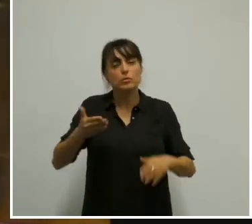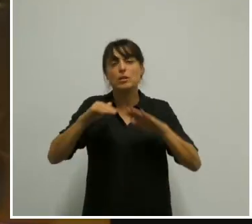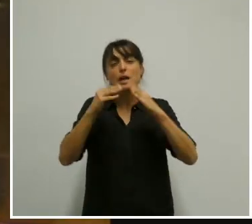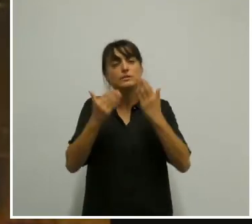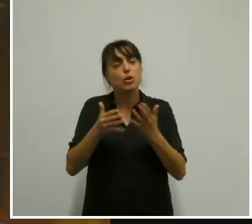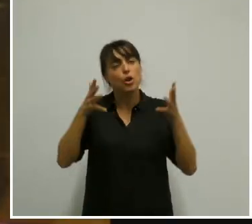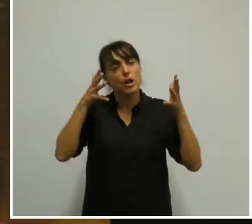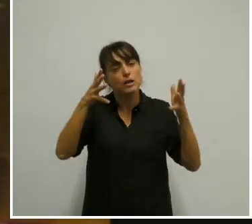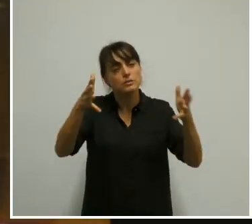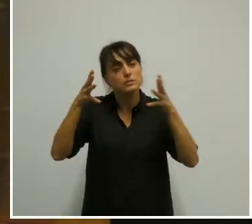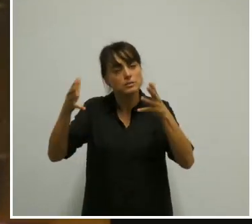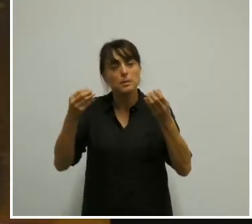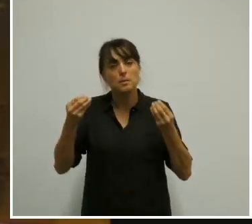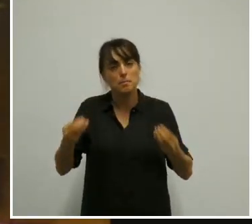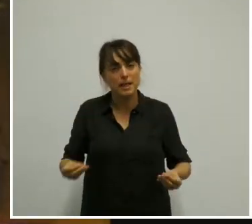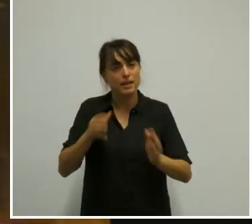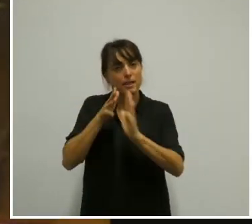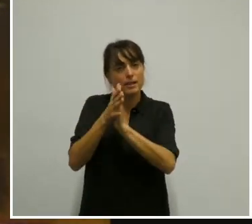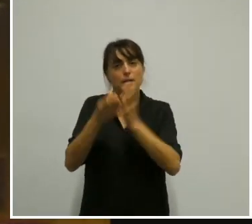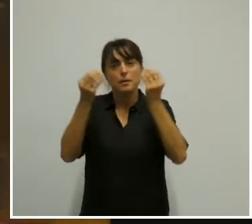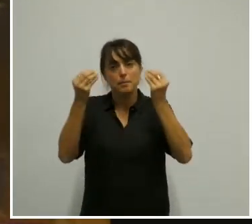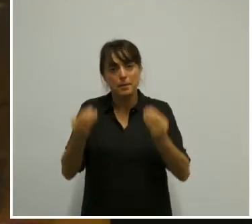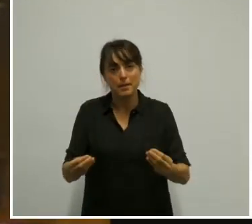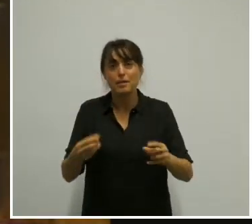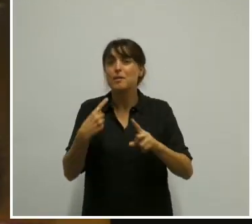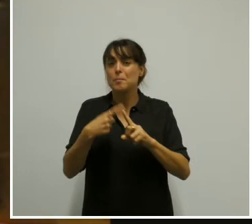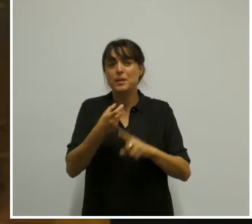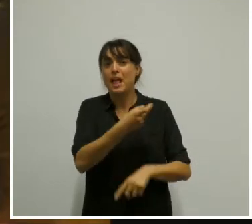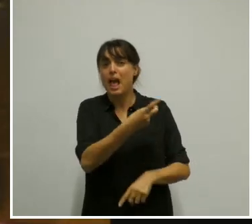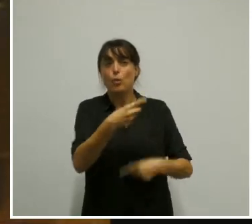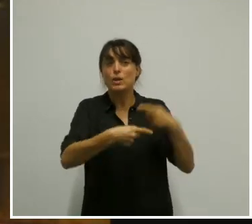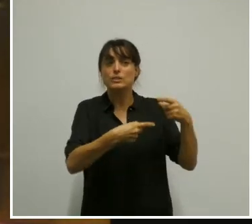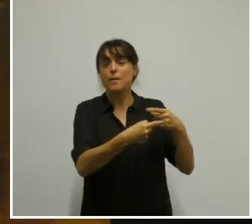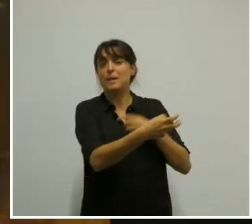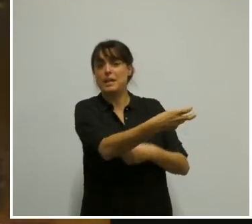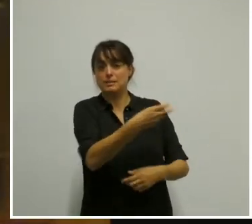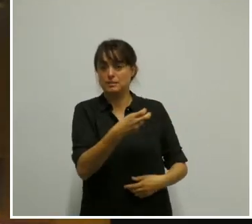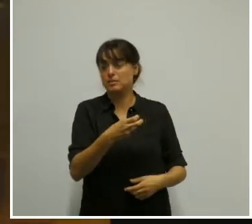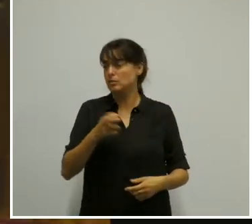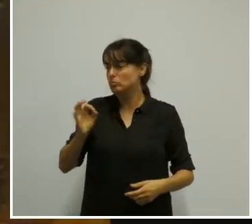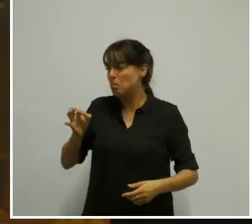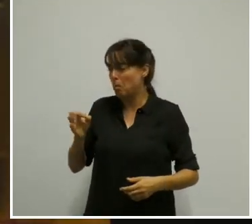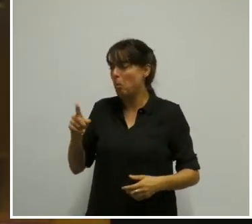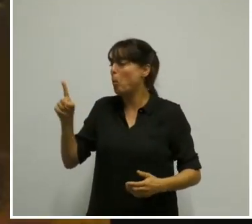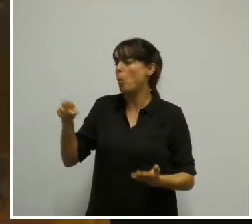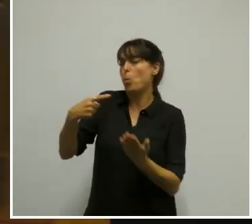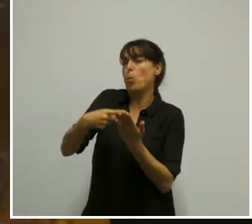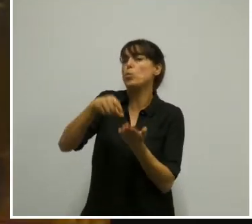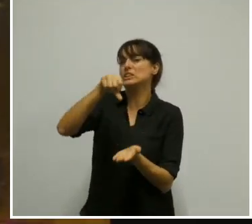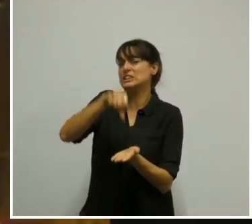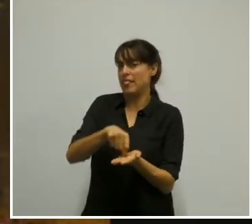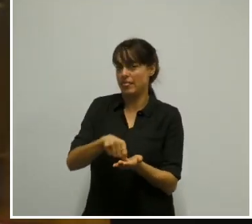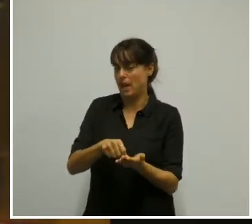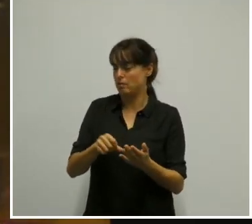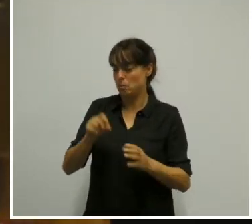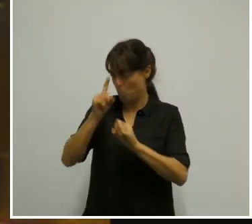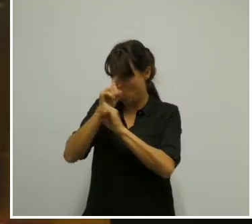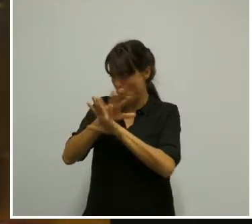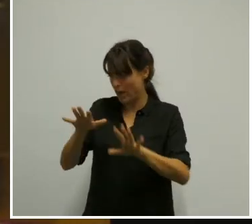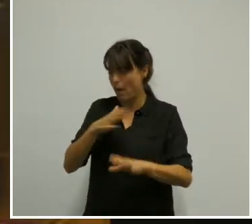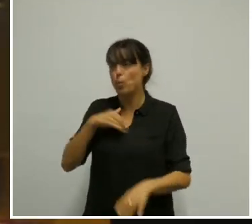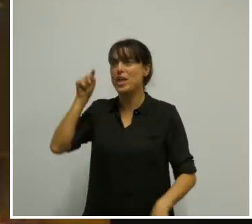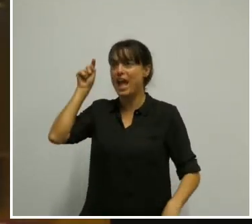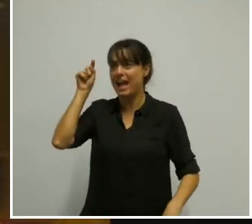la preinscripció, perquè hi ha famílies que a mi m'han vingut i m'han dit no, jo només posa un centre només perquè només vull un centre. Llavors